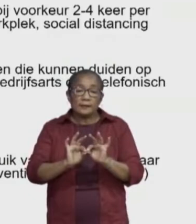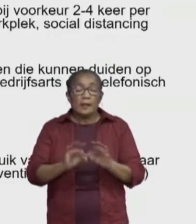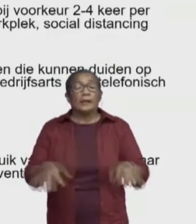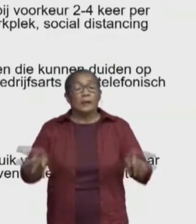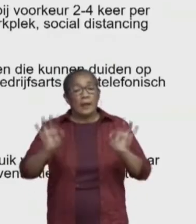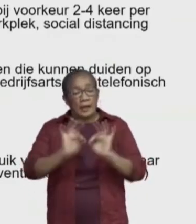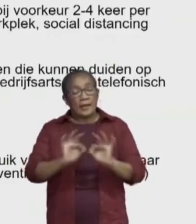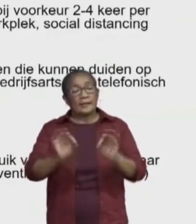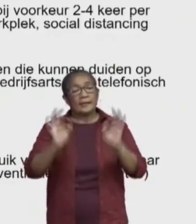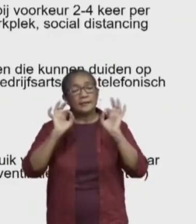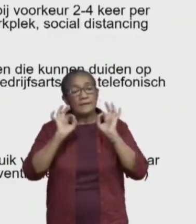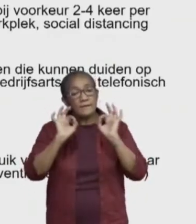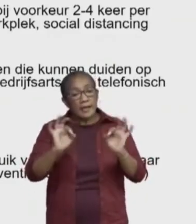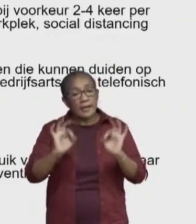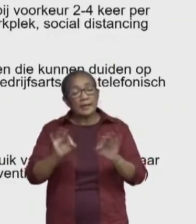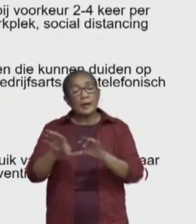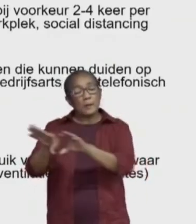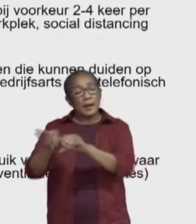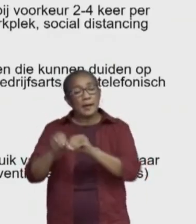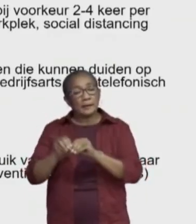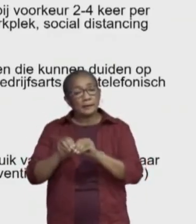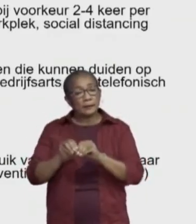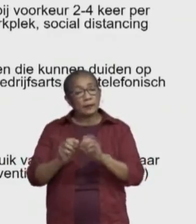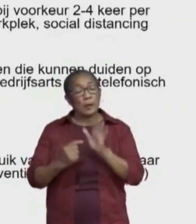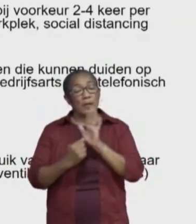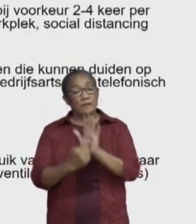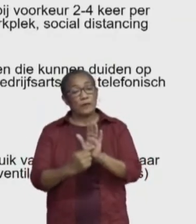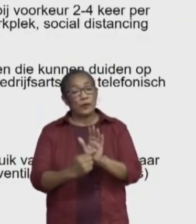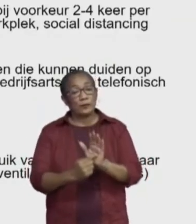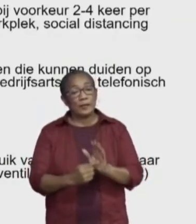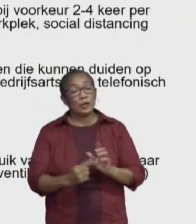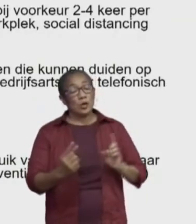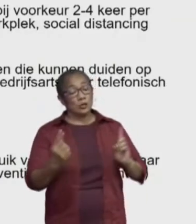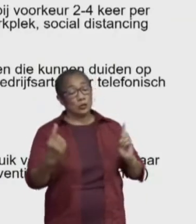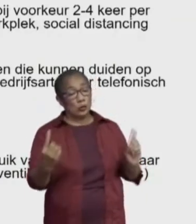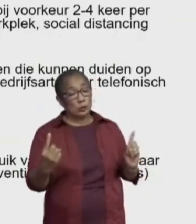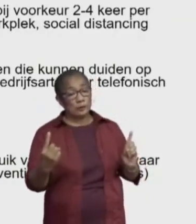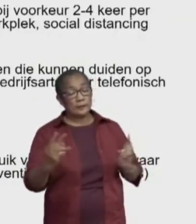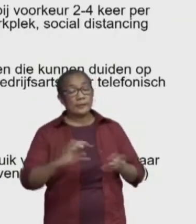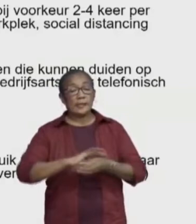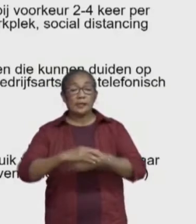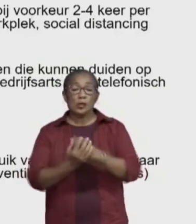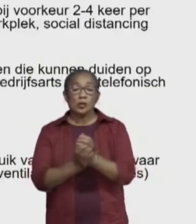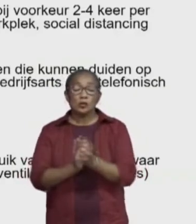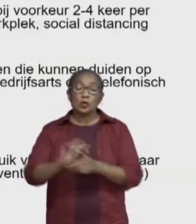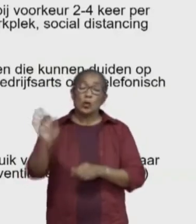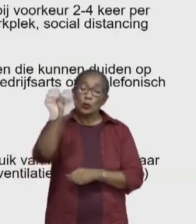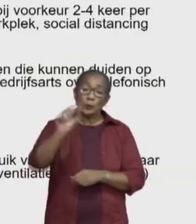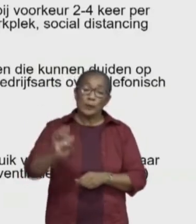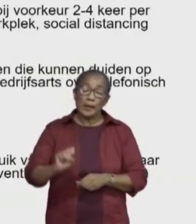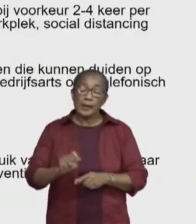belangrijkste veiligheidsmaatregelen, zoals social distancing, hygiëne, schoonmaak, etc.